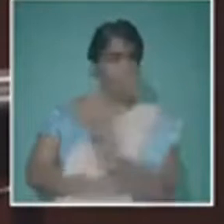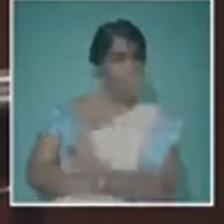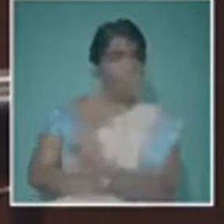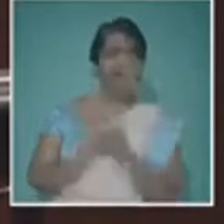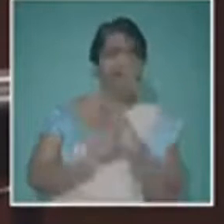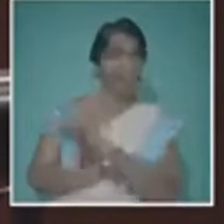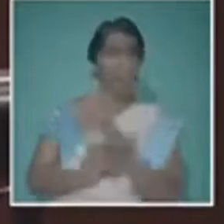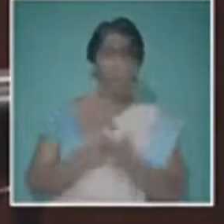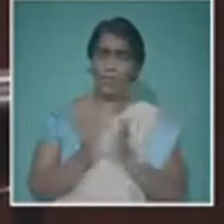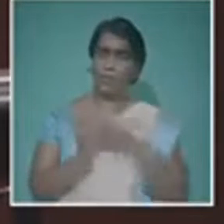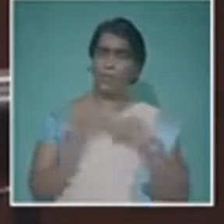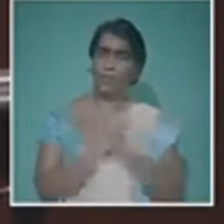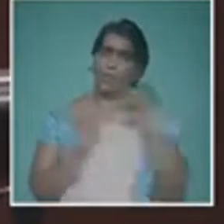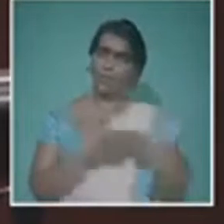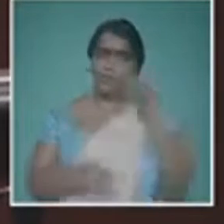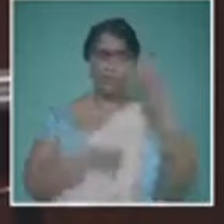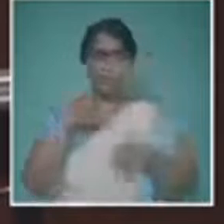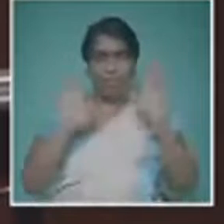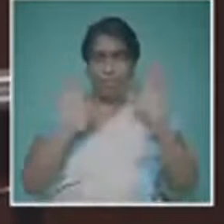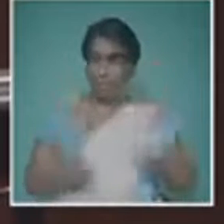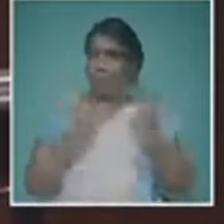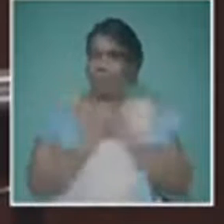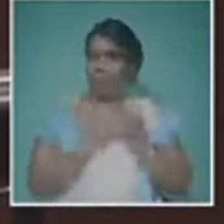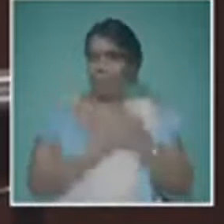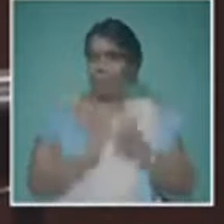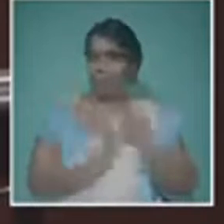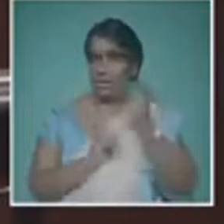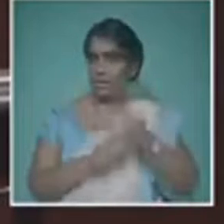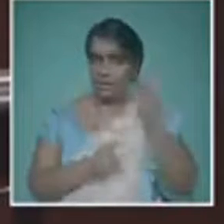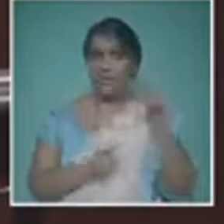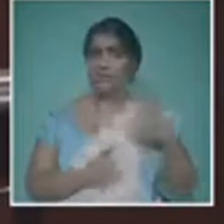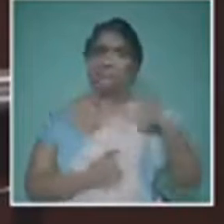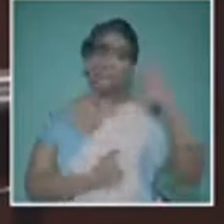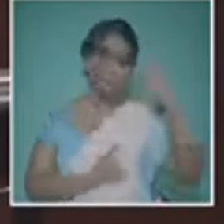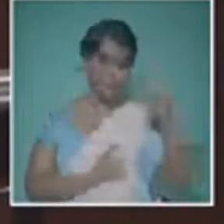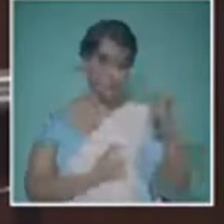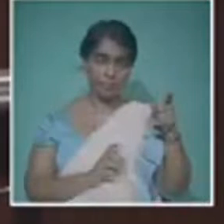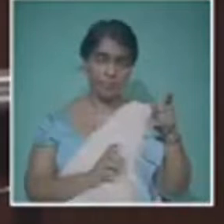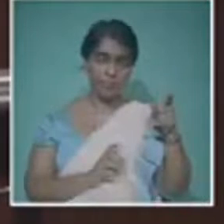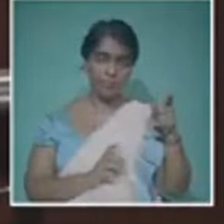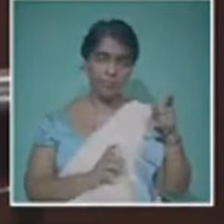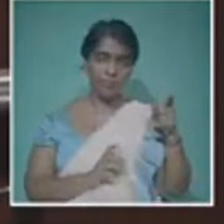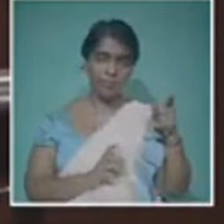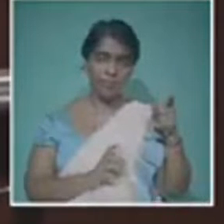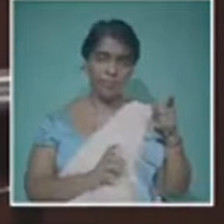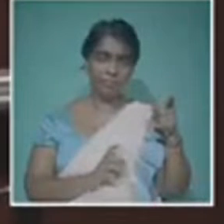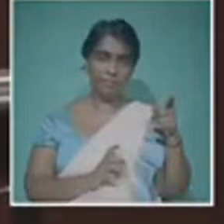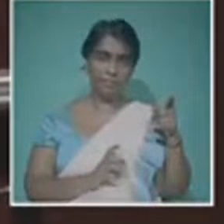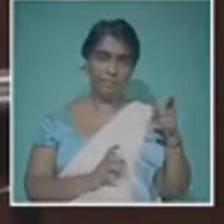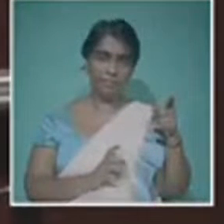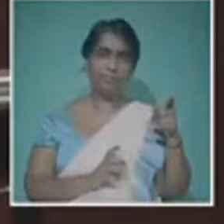சொன்னால் எப்படி அவர்கள் சட்ட ரீதியாக உரிமை பத்திரம் பெற்றிருக்கின்ற ஒரு